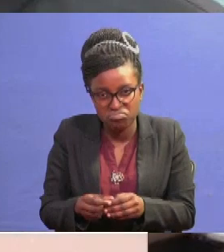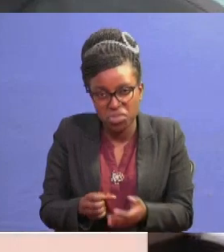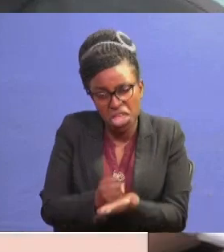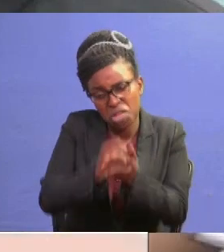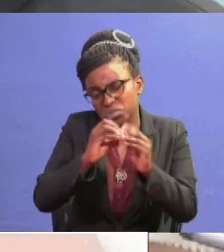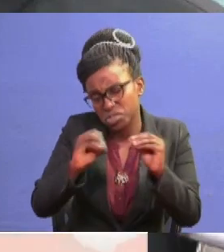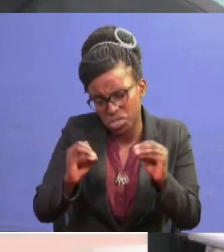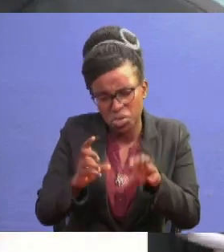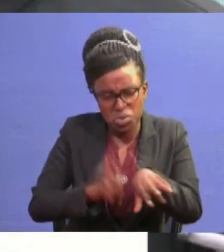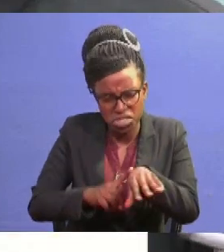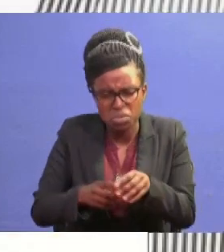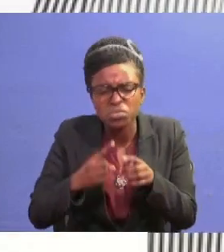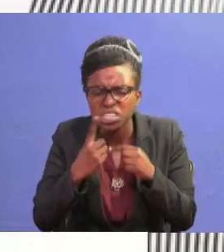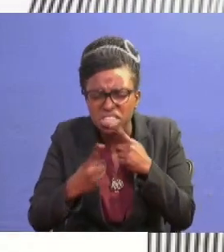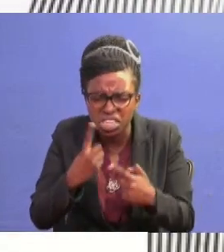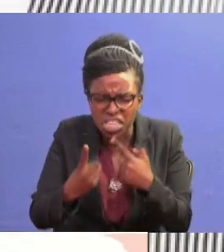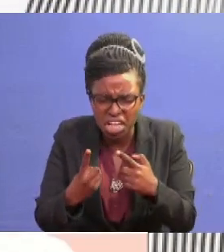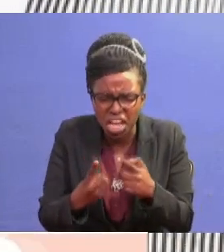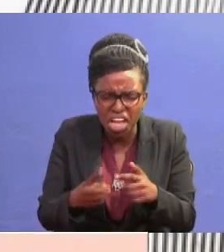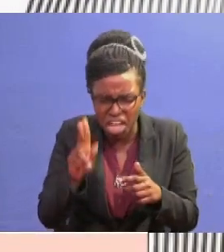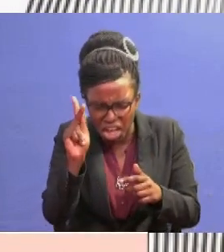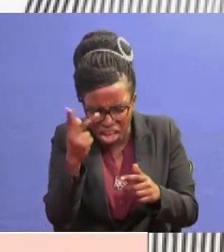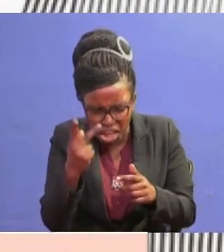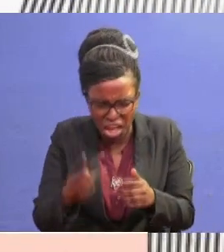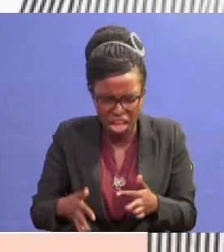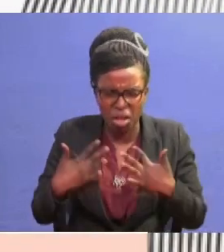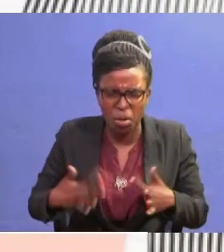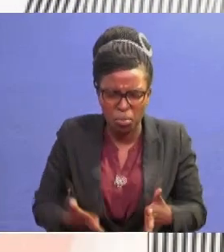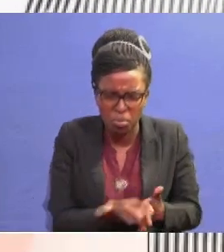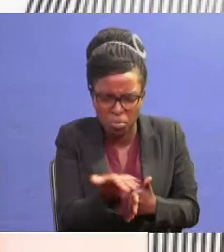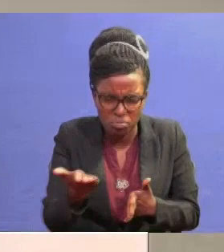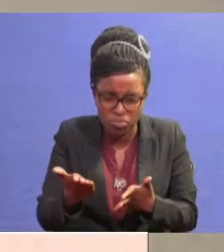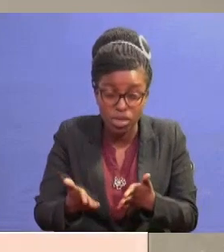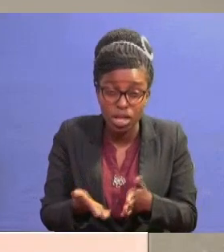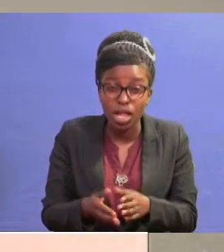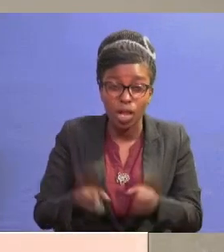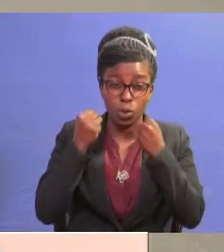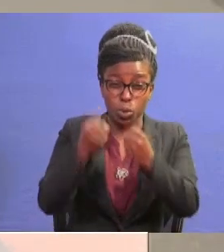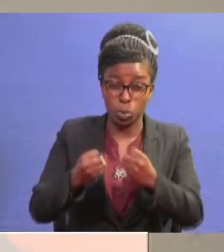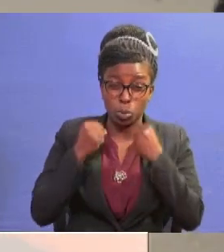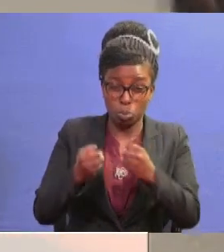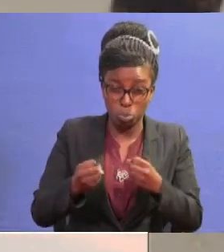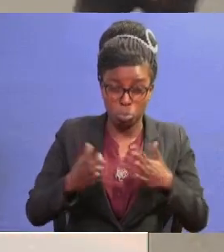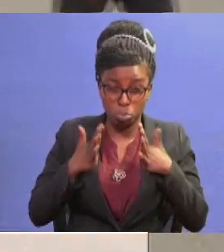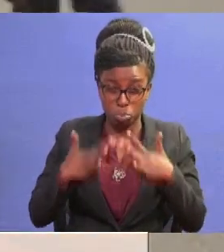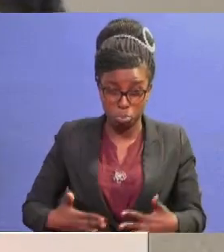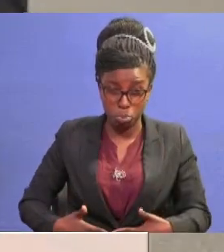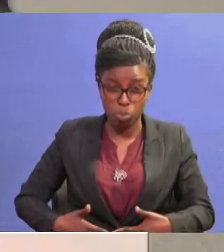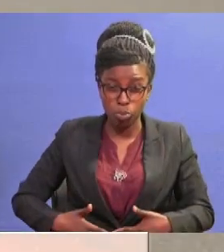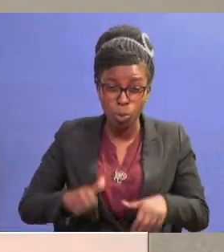Manake mimi hapa naishi kama Mkenya. Eric Karisa ambaye ni mwanaharakati wa haki za kibinadamu aliungana na familia hii kudai